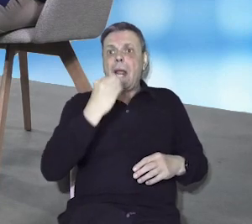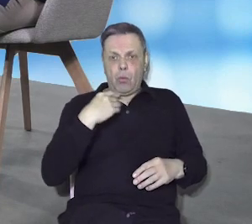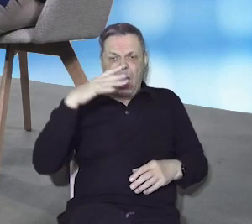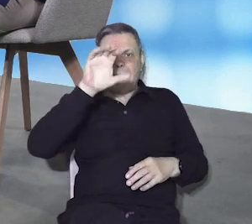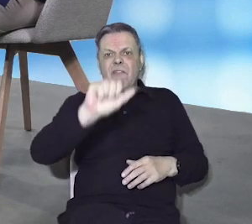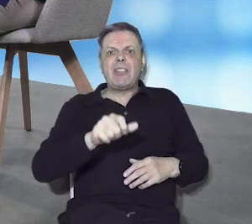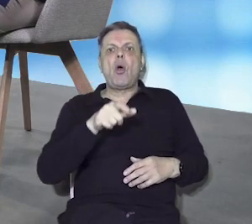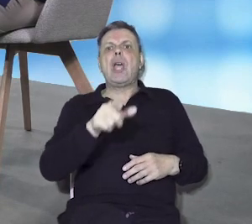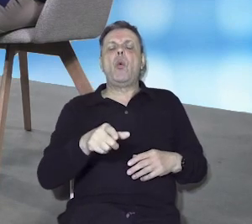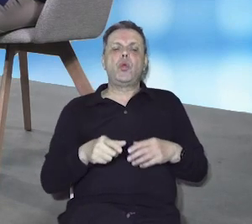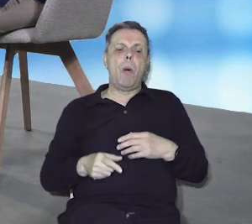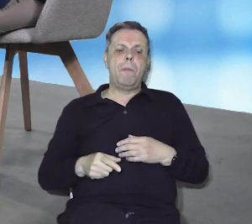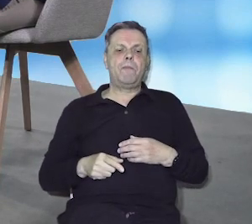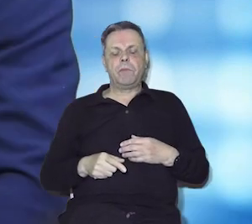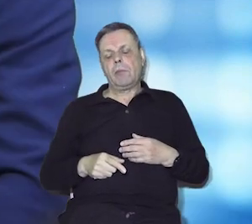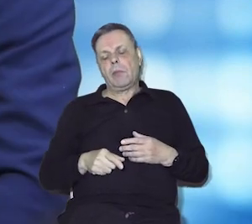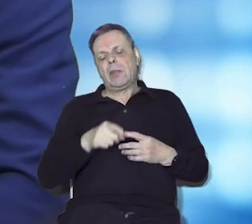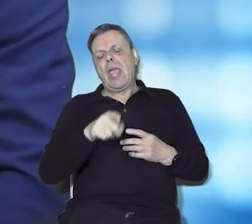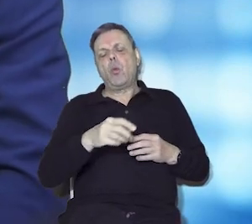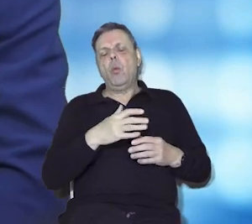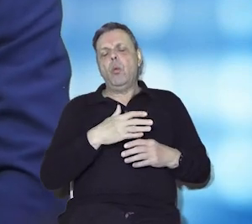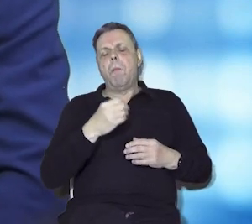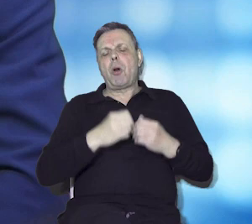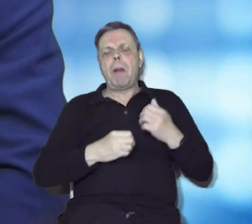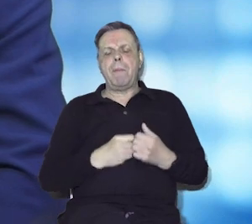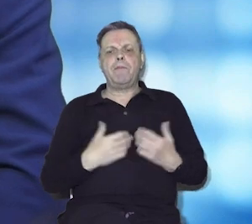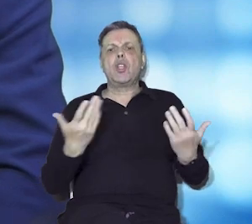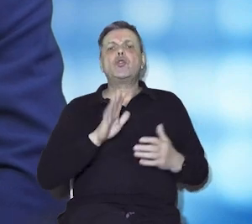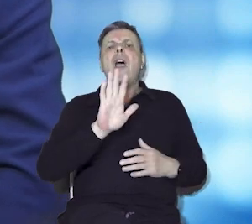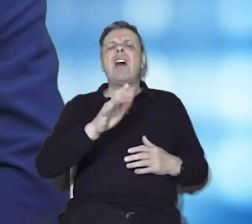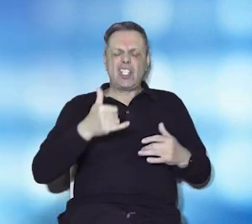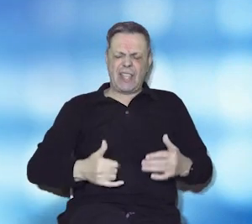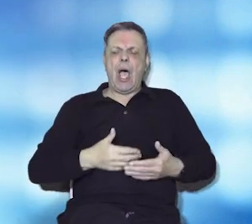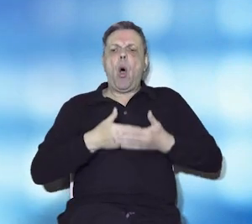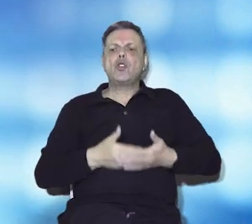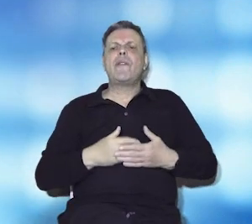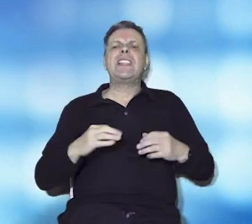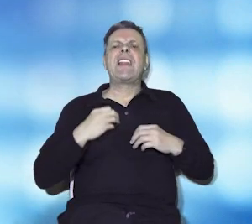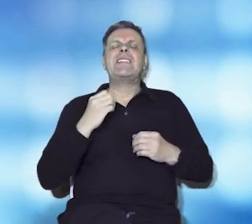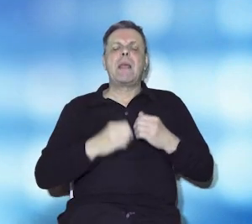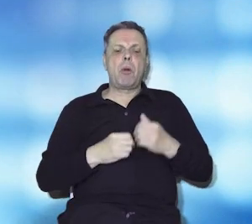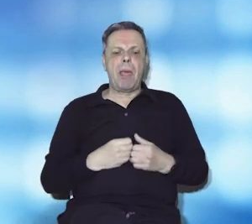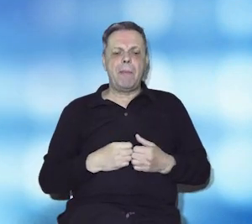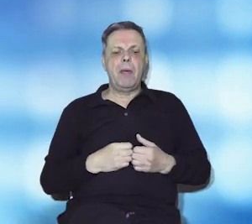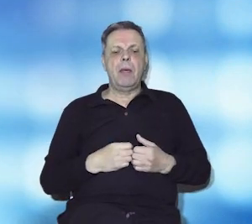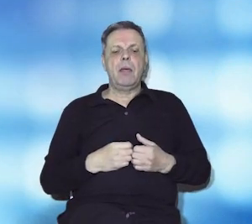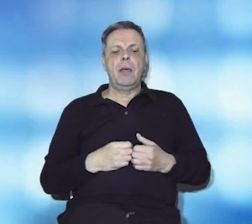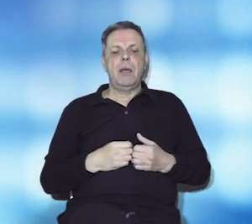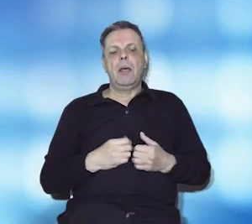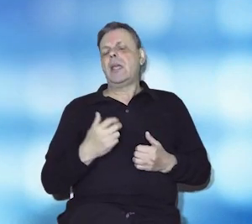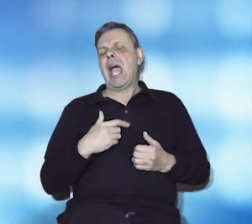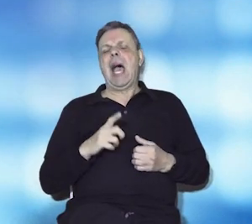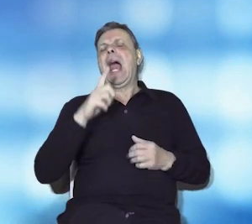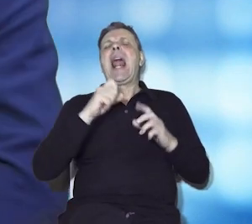u tom, što se kaže, grmu leži zec. I što je sada vaš osnovni zdravstveni problem? Moj osnovni zdravstveni problem je intolerancija na